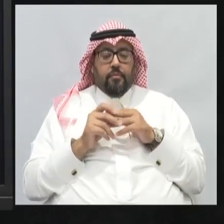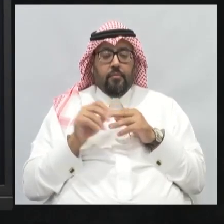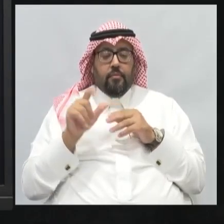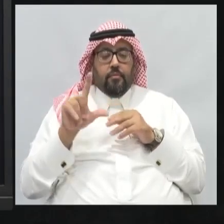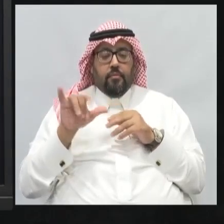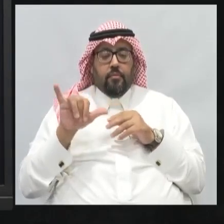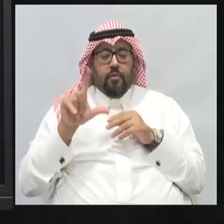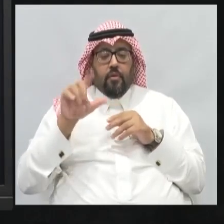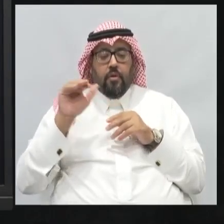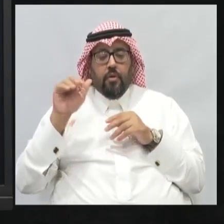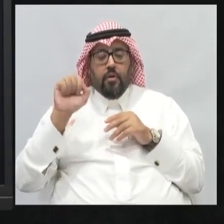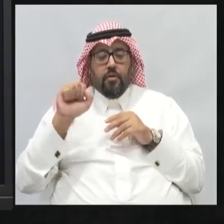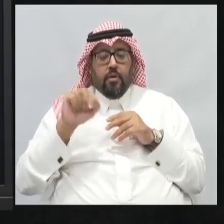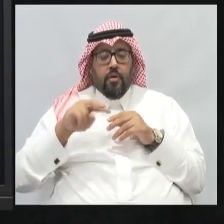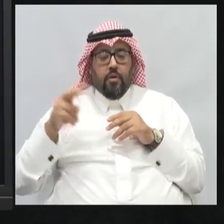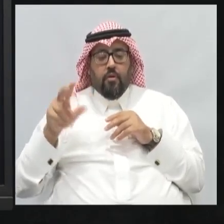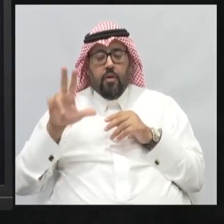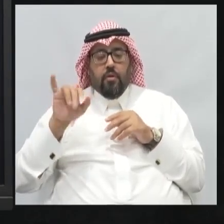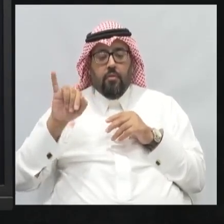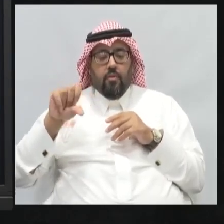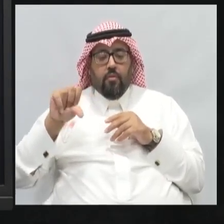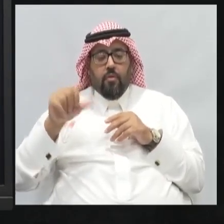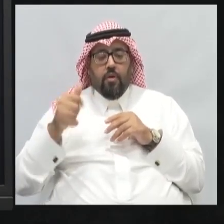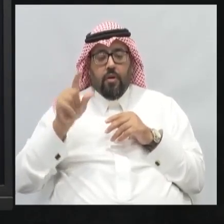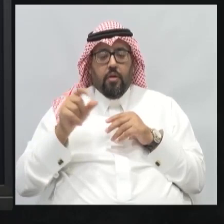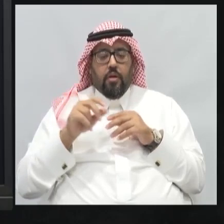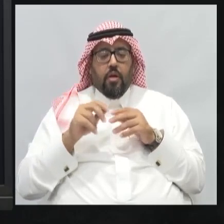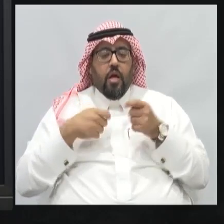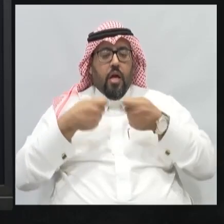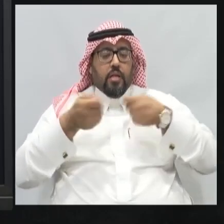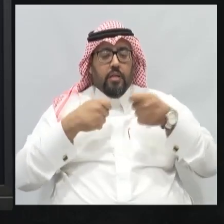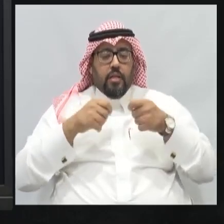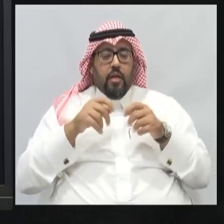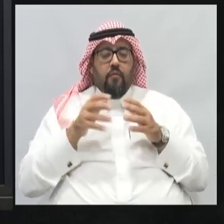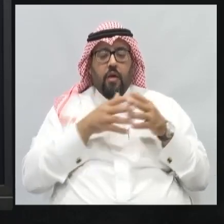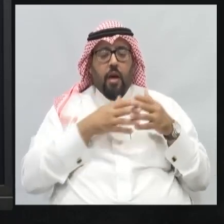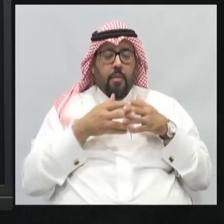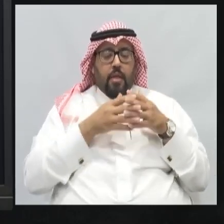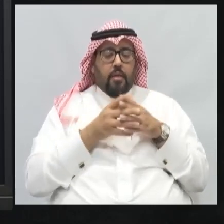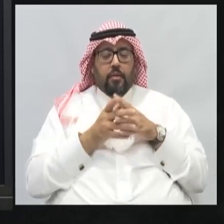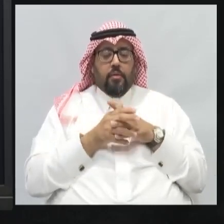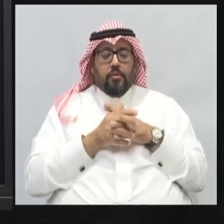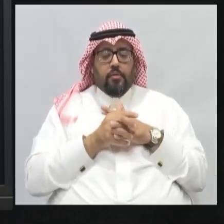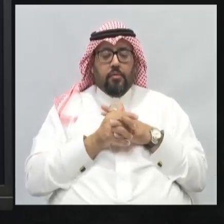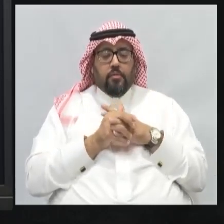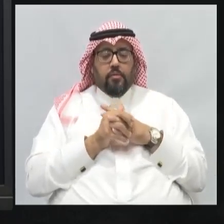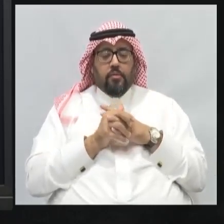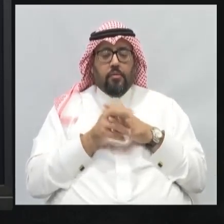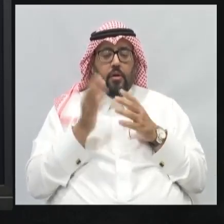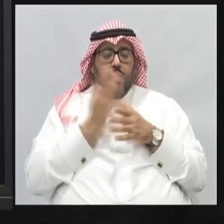وايضا يلخص تنوع الموارد الاقتصاديه في الولايات المتحده